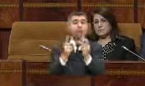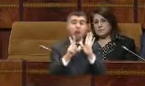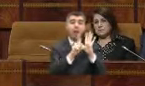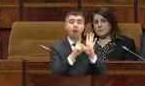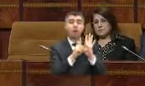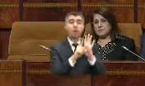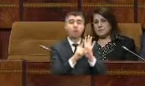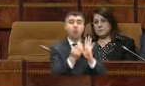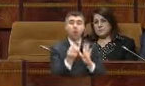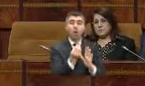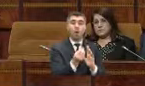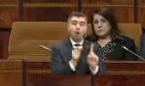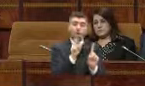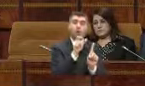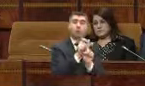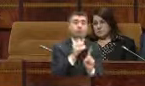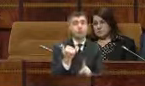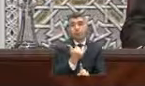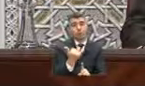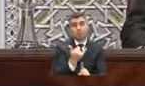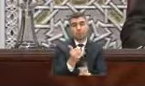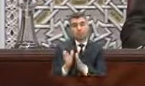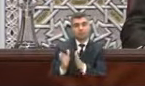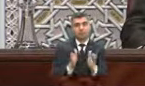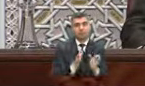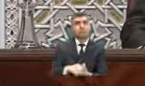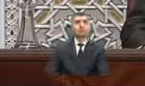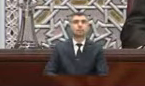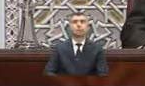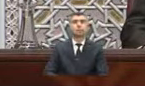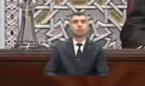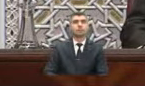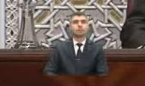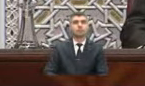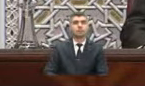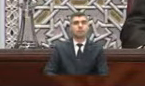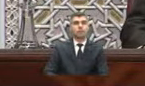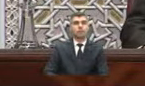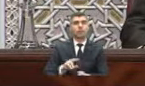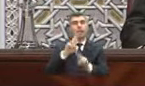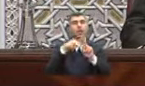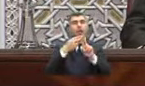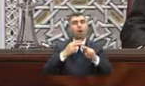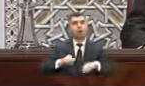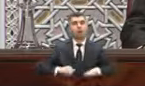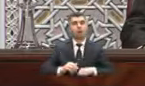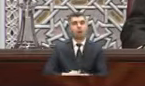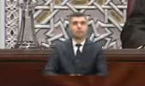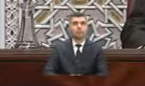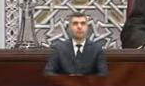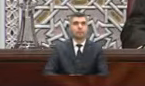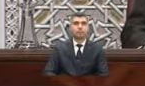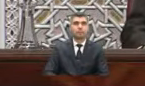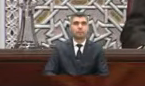الوزيرة يكذب كل هذه الأشياء. شكرا. هل هناك تعقيب إضافي آخر؟ رد السيدة الوزيرة، تفضلوا.